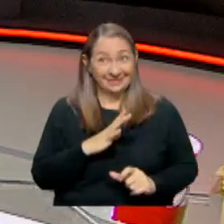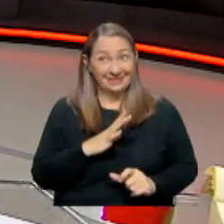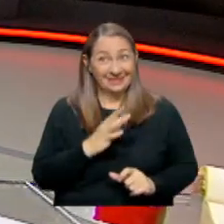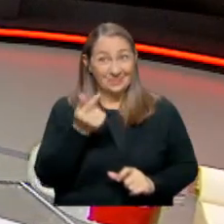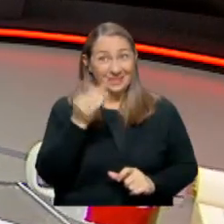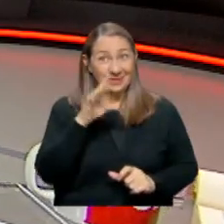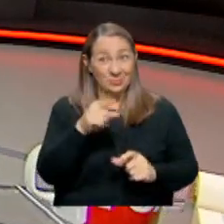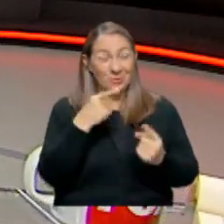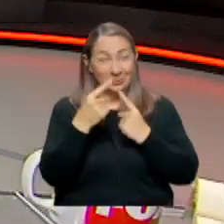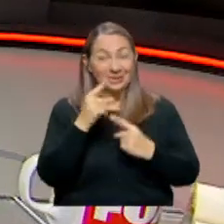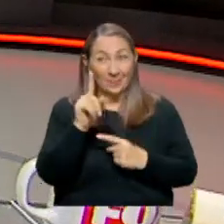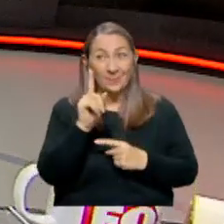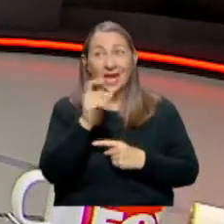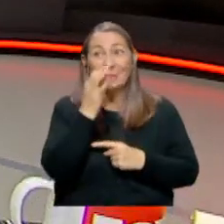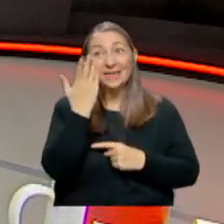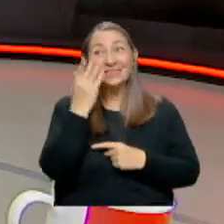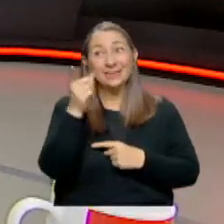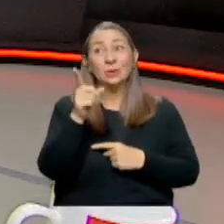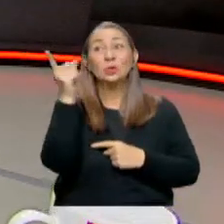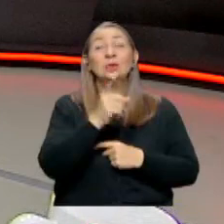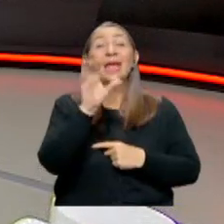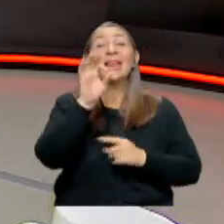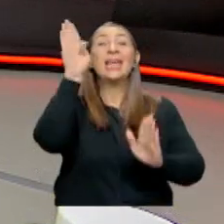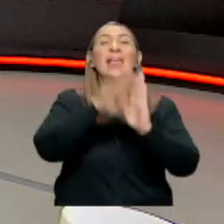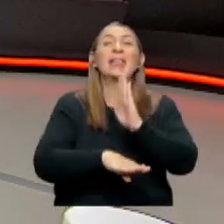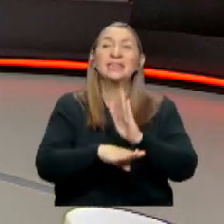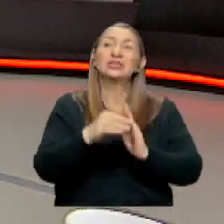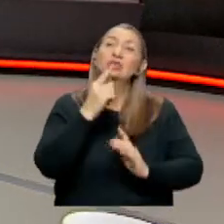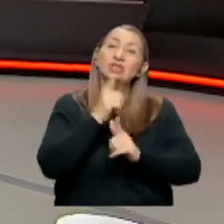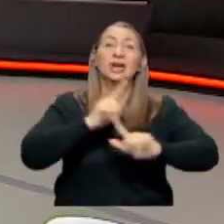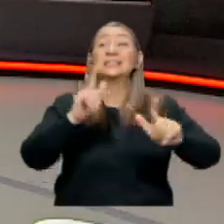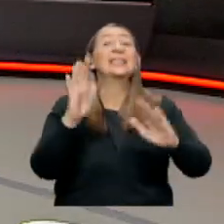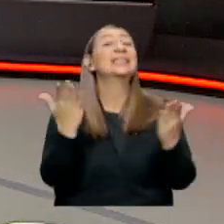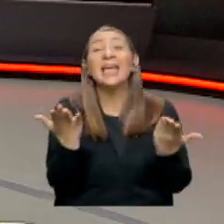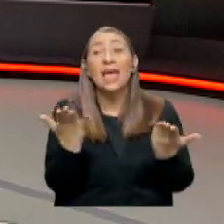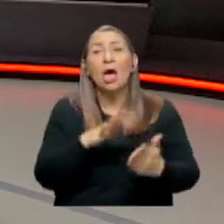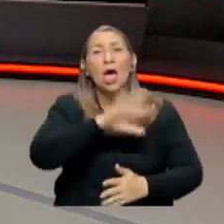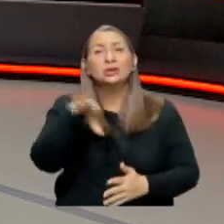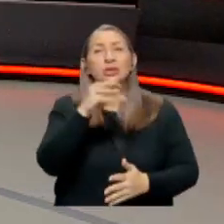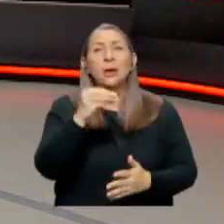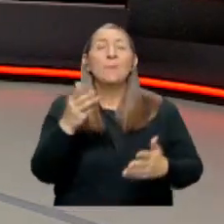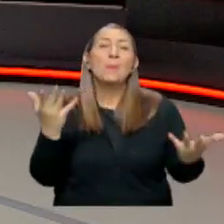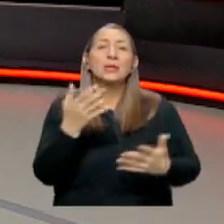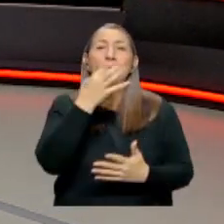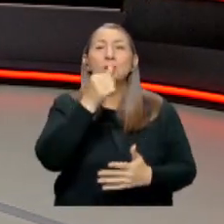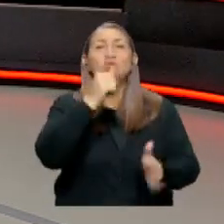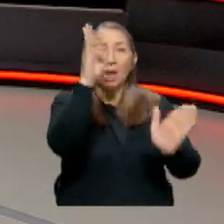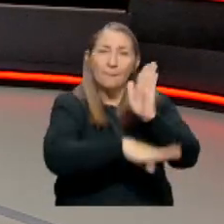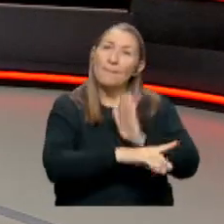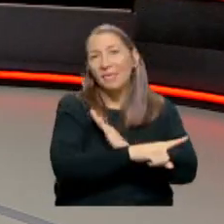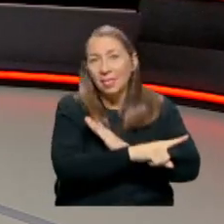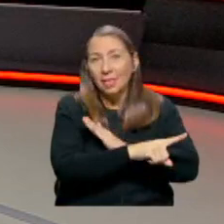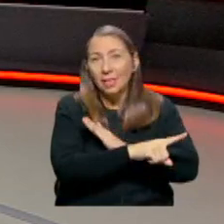birazdan bundan bahsedeceğiz ama bir haberi izleyelim şimdi %50 indirin çağrısı Neyi her şey madem Ankara'da su